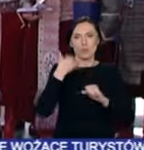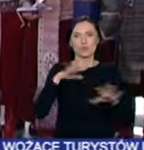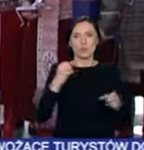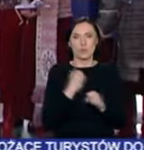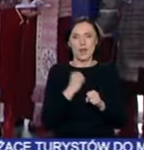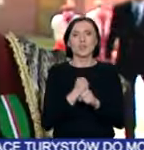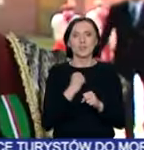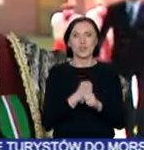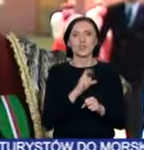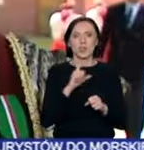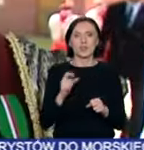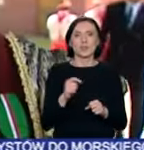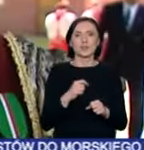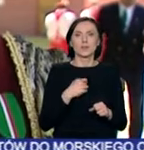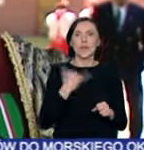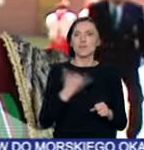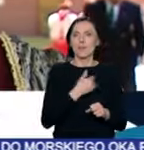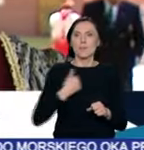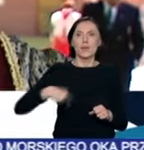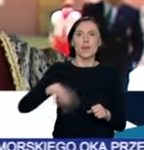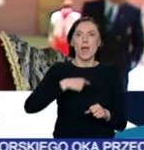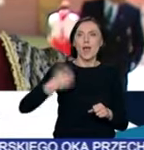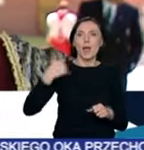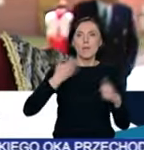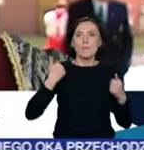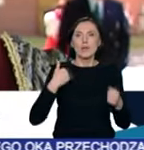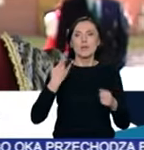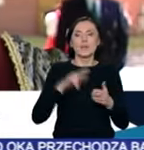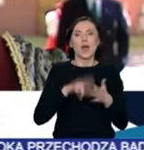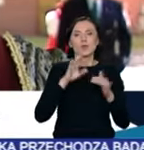miło przyjmowali, byliśmy na wielu